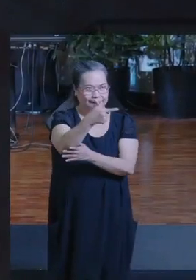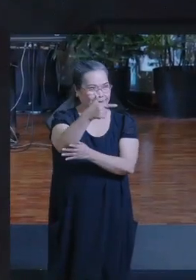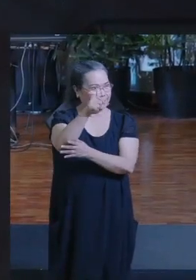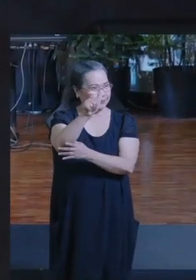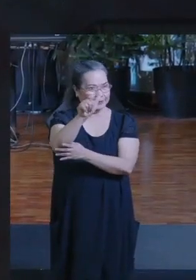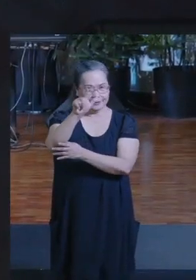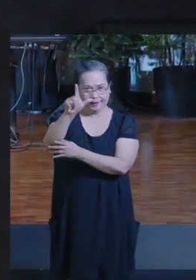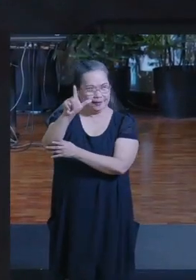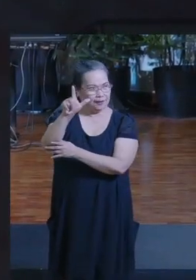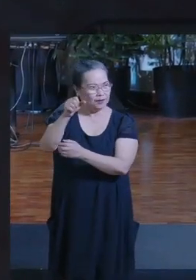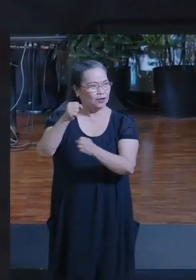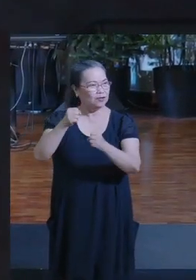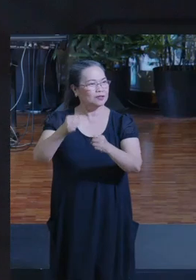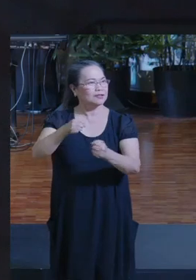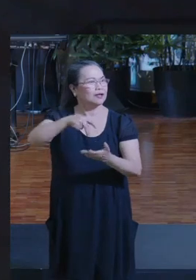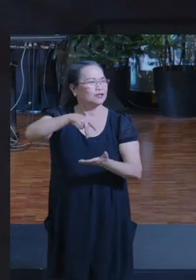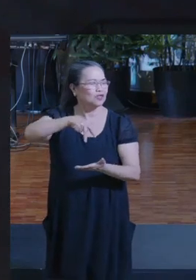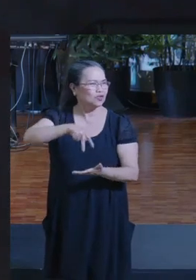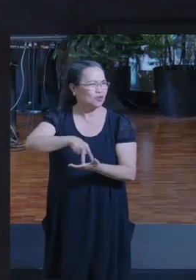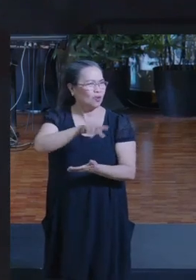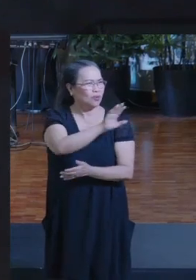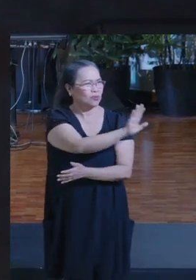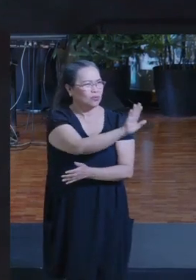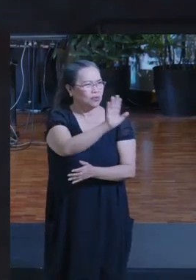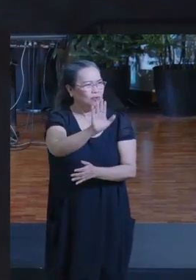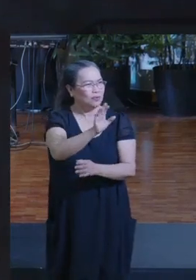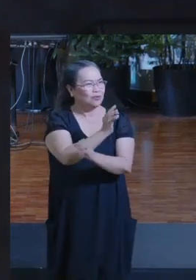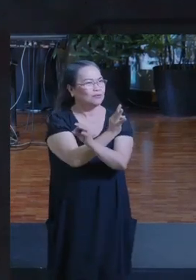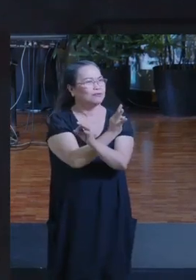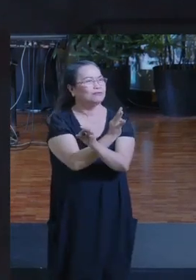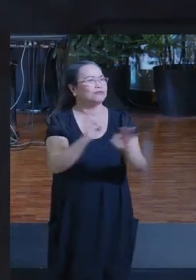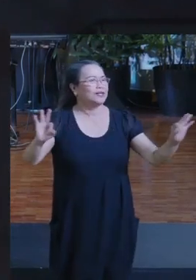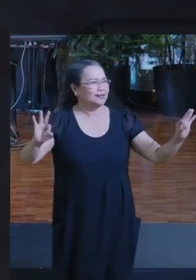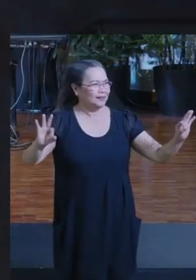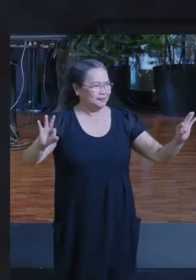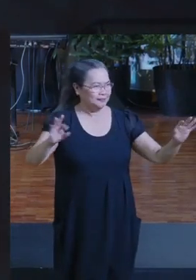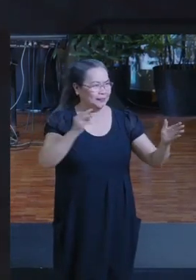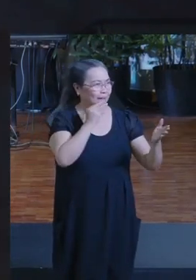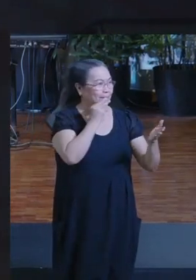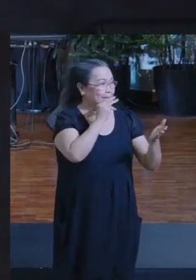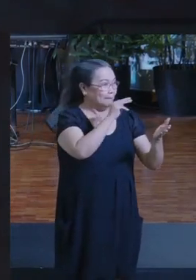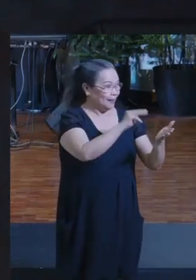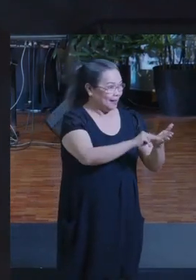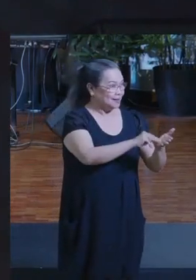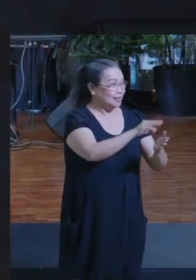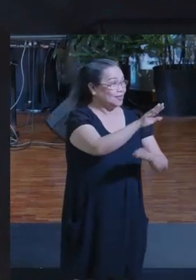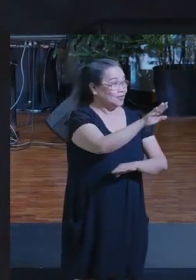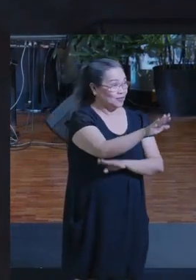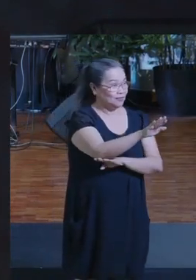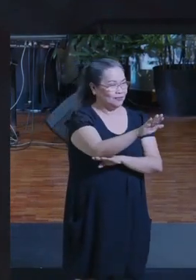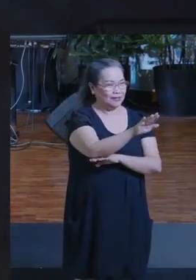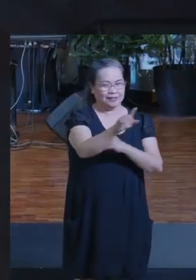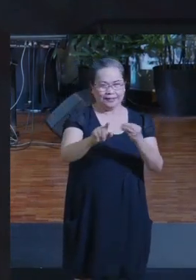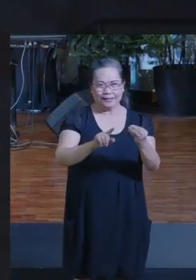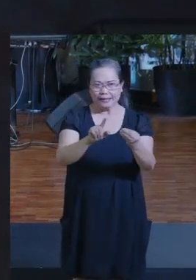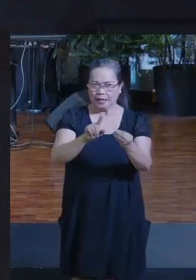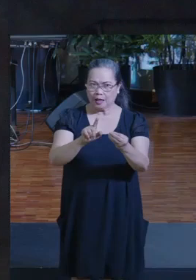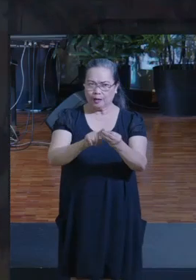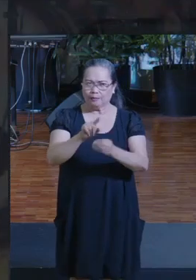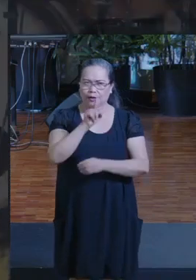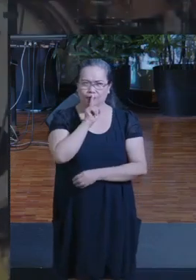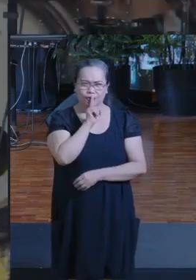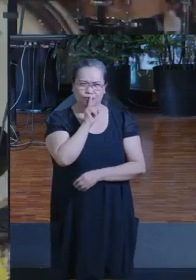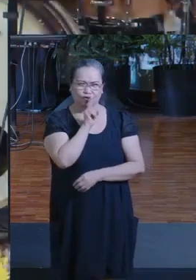Stand Firm in Your Freedom. At ang ating pong mensahe ngayong hapong ito ay pinamagatang ang